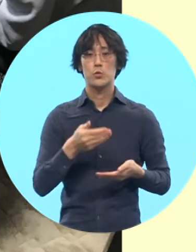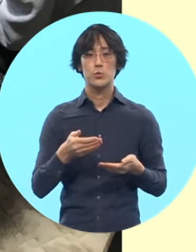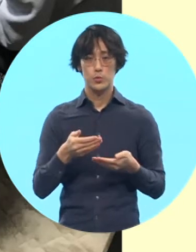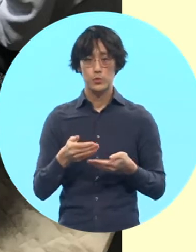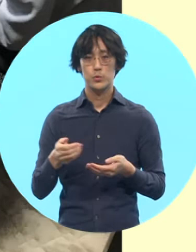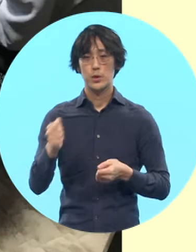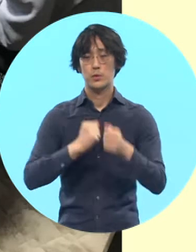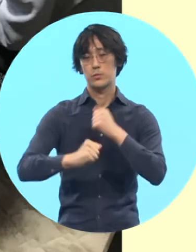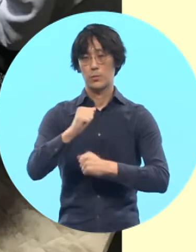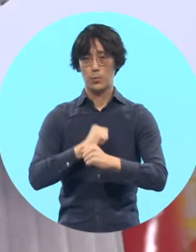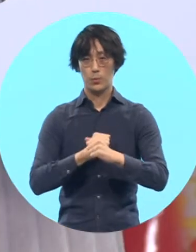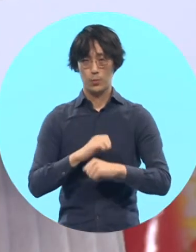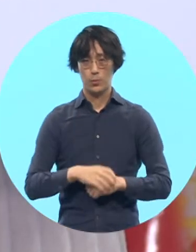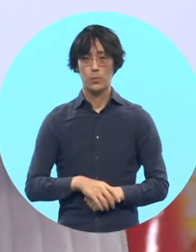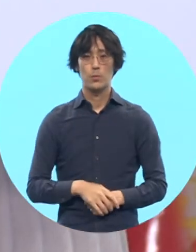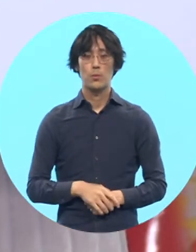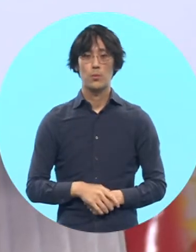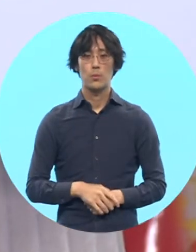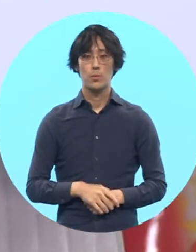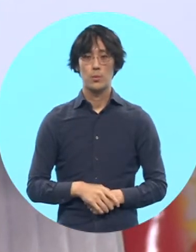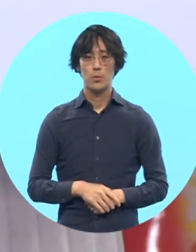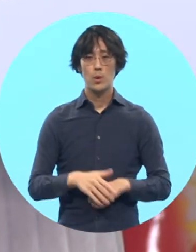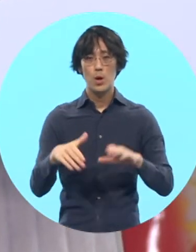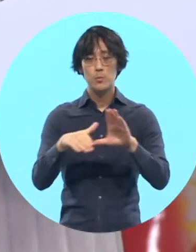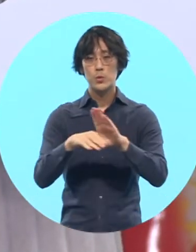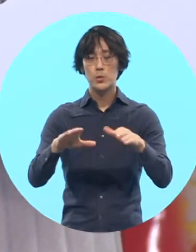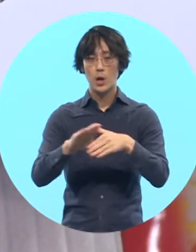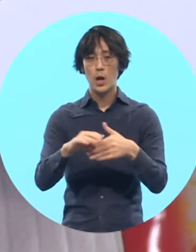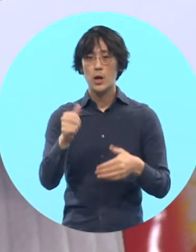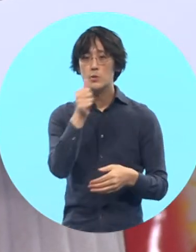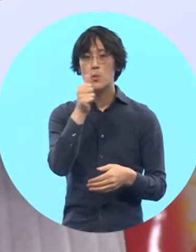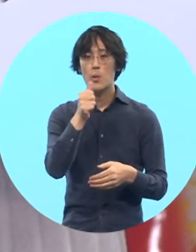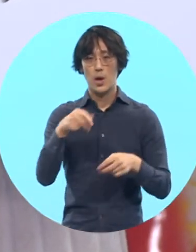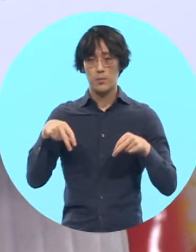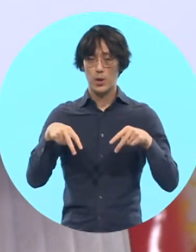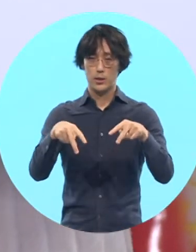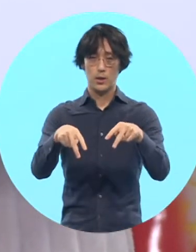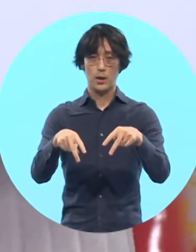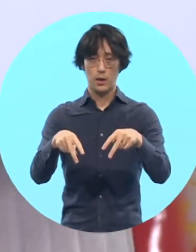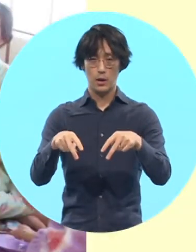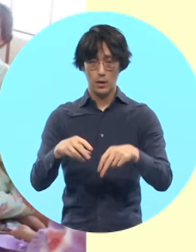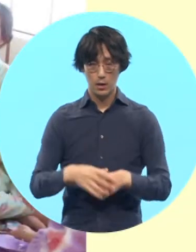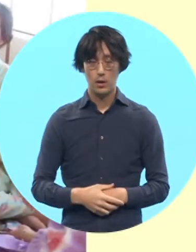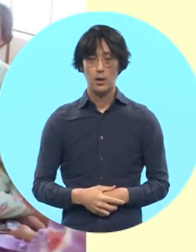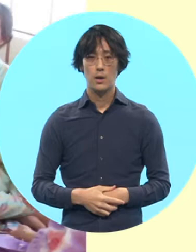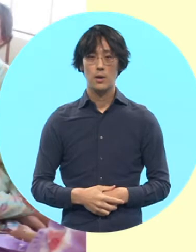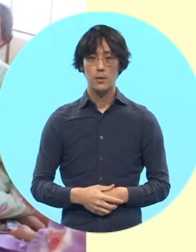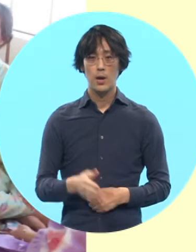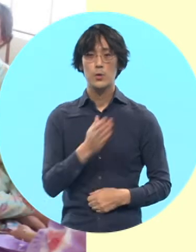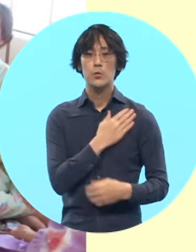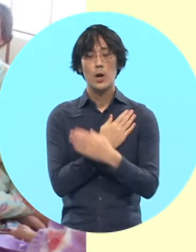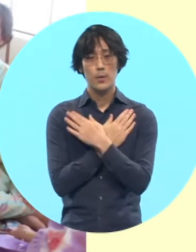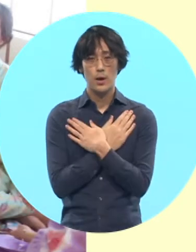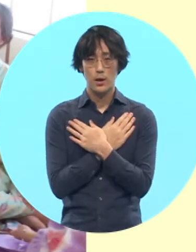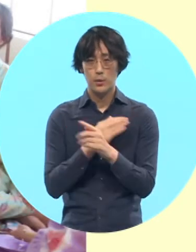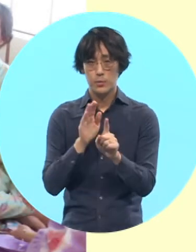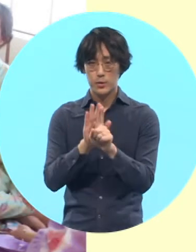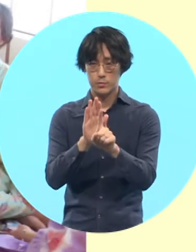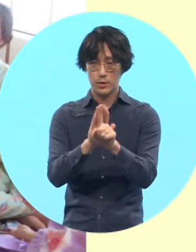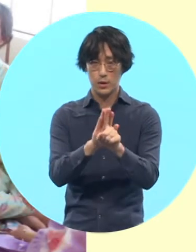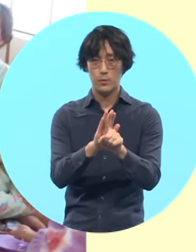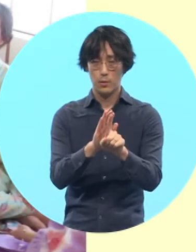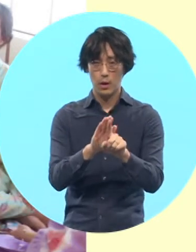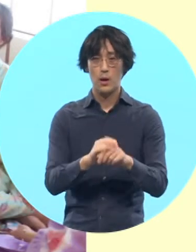。 文化紹介ボランティアっていうのは？ はい、こちらは浴衣などの着付けですとか、あ